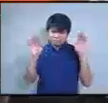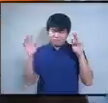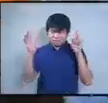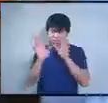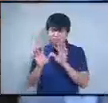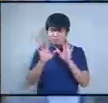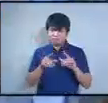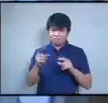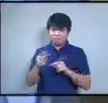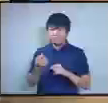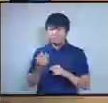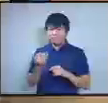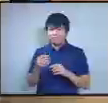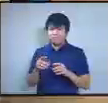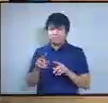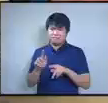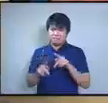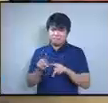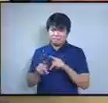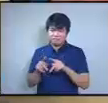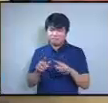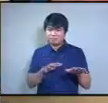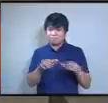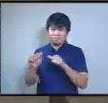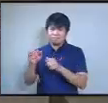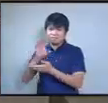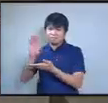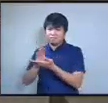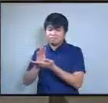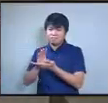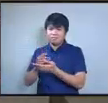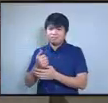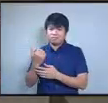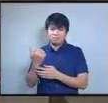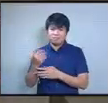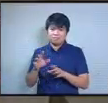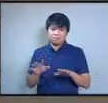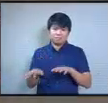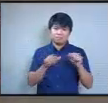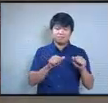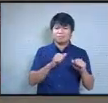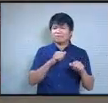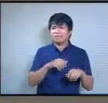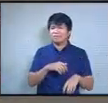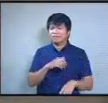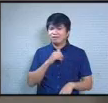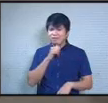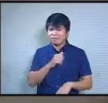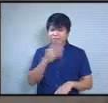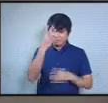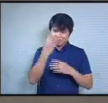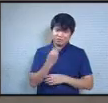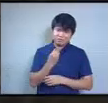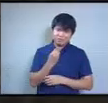higit 5,000 residente ang nasa evacuation center sa buong bayan. Ang ibang lumikas, di raw pinatulog ng lakas ng bagyong Tisoy.